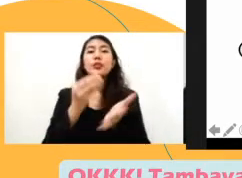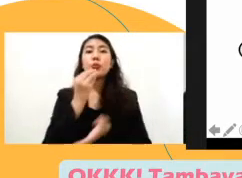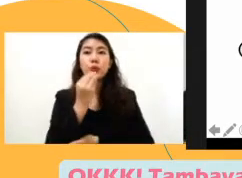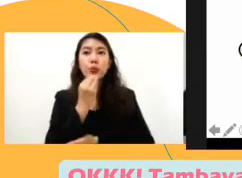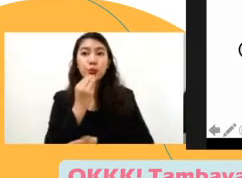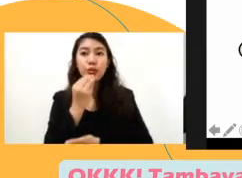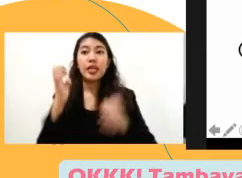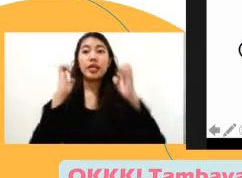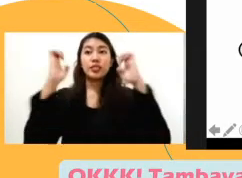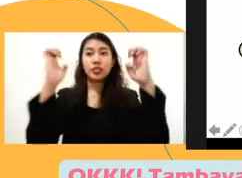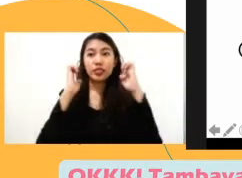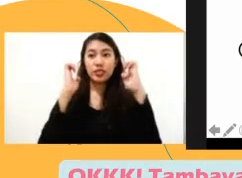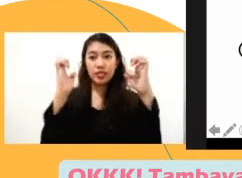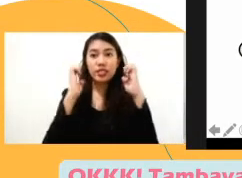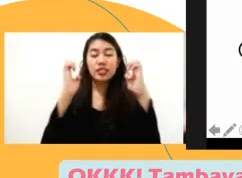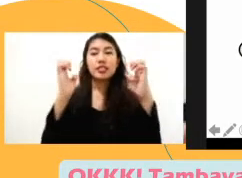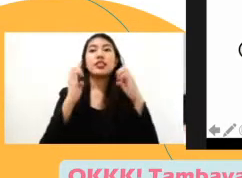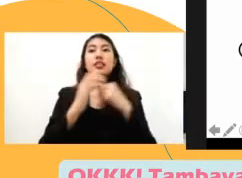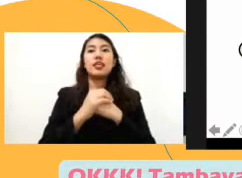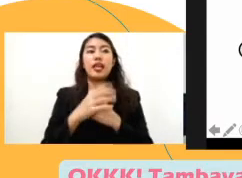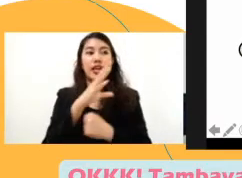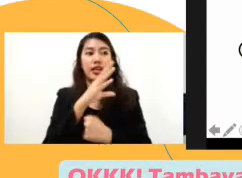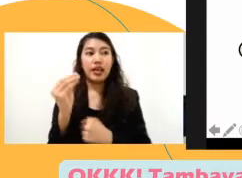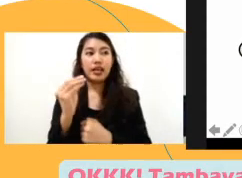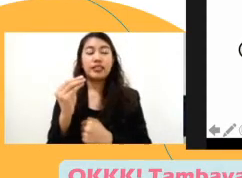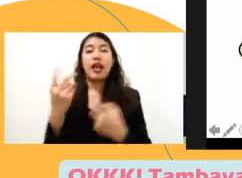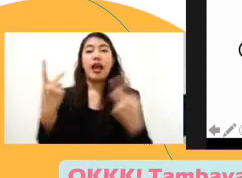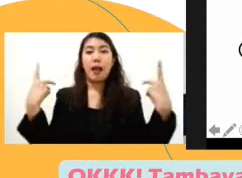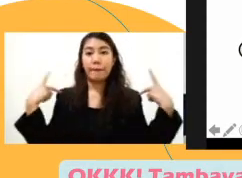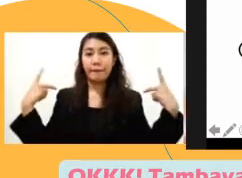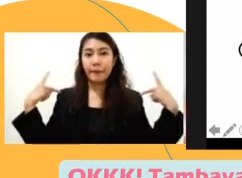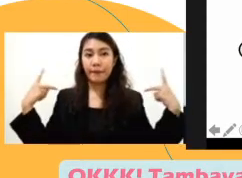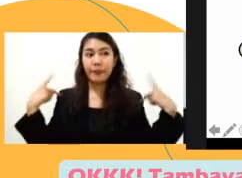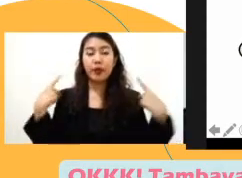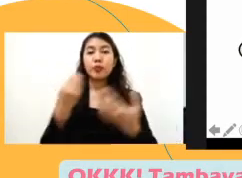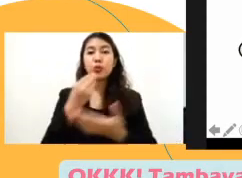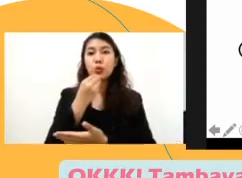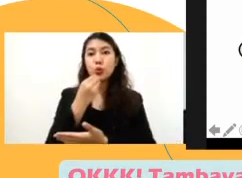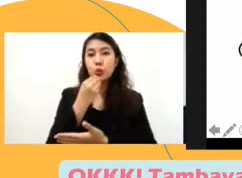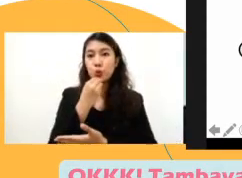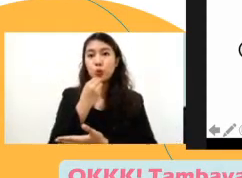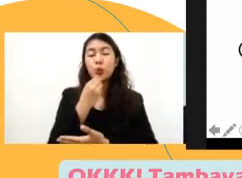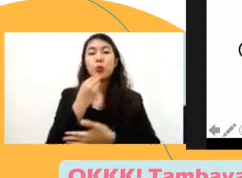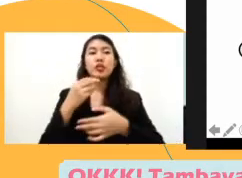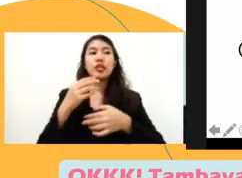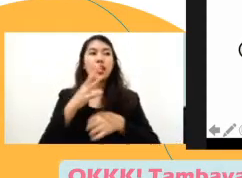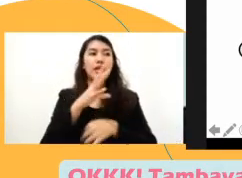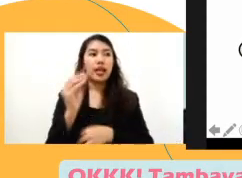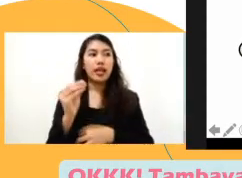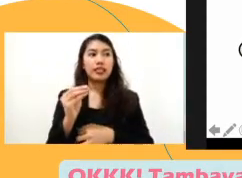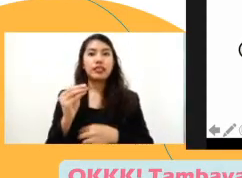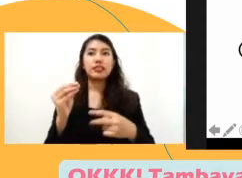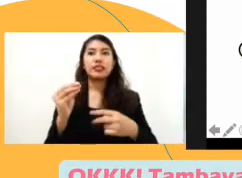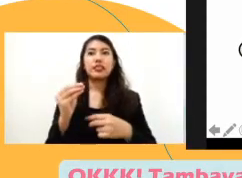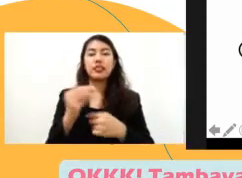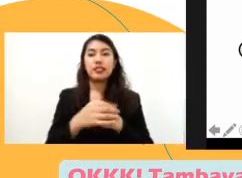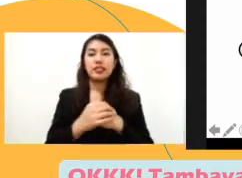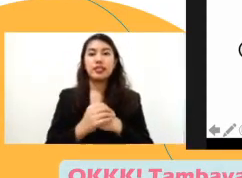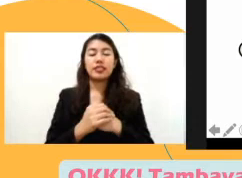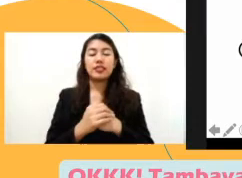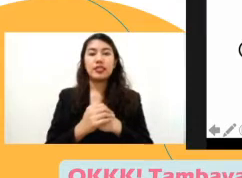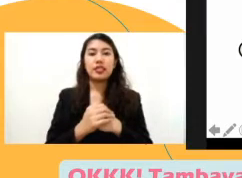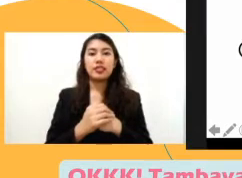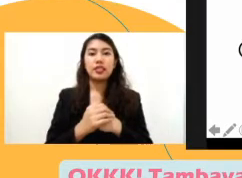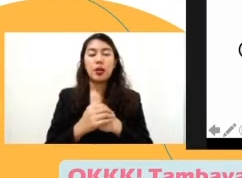nag-e-ehersisyo tayo sa bahay, okay? Pinapalawak natin yung ating kaalaman tungkol